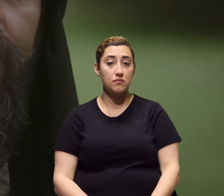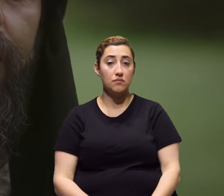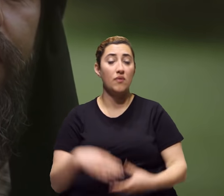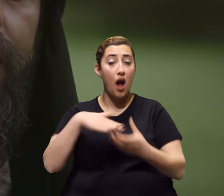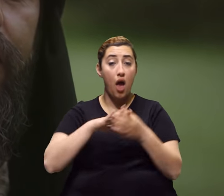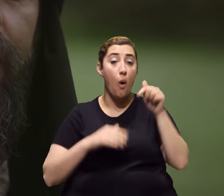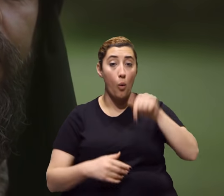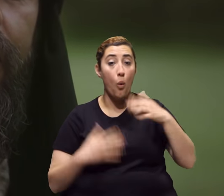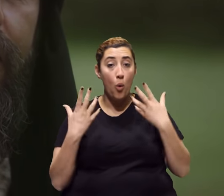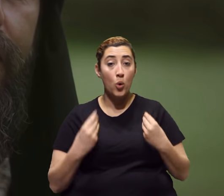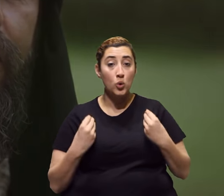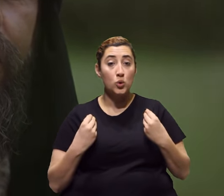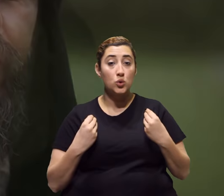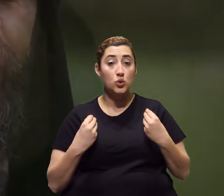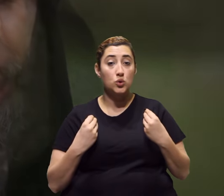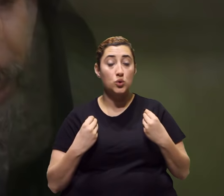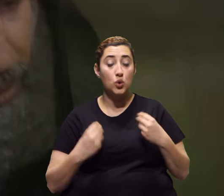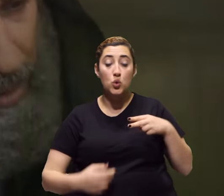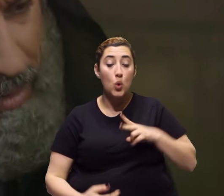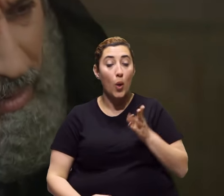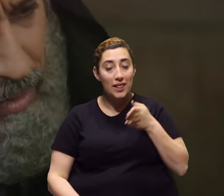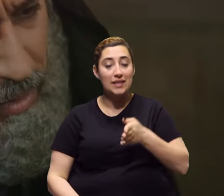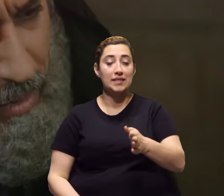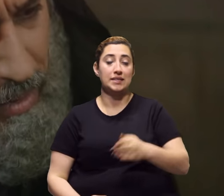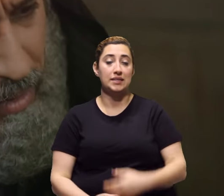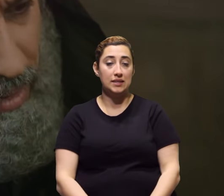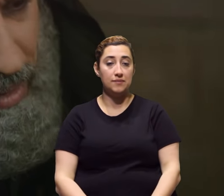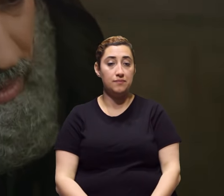Ayak odur. Yola giri.